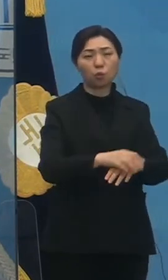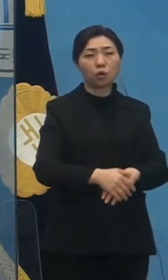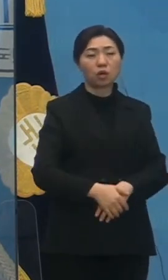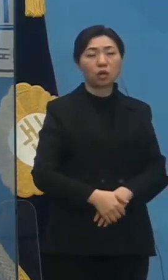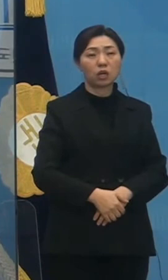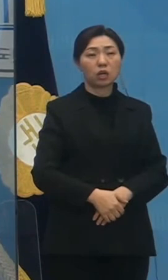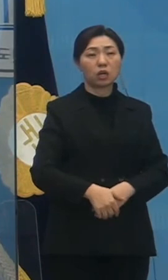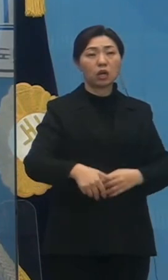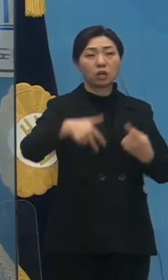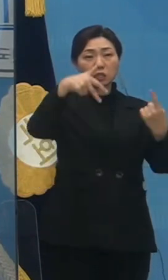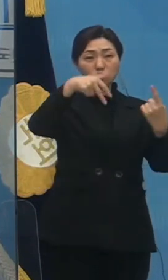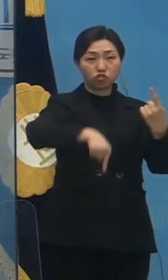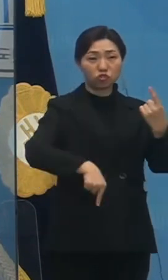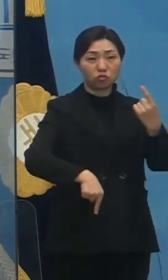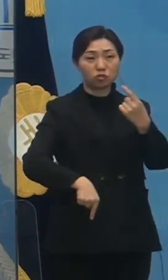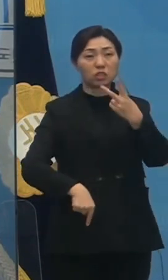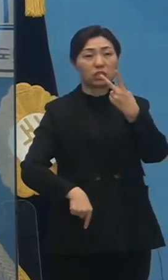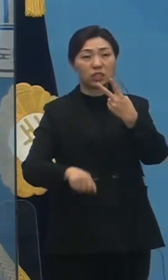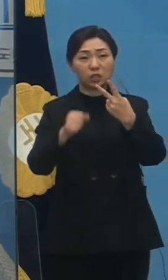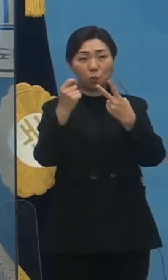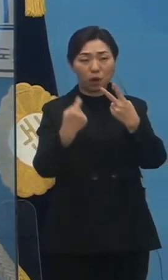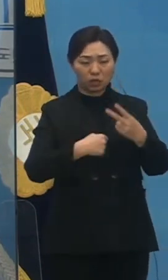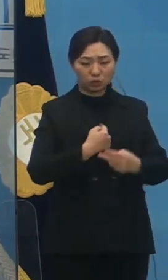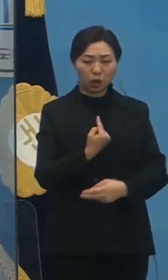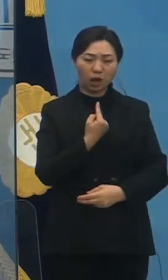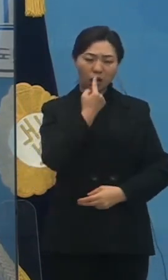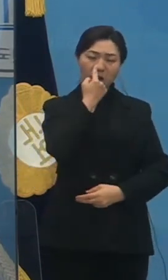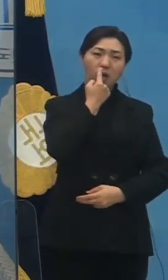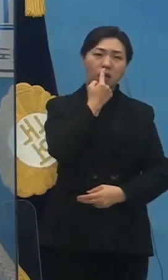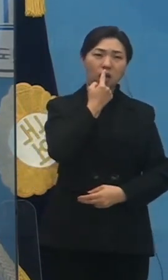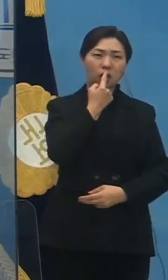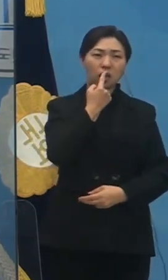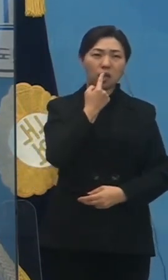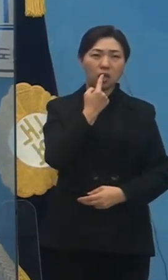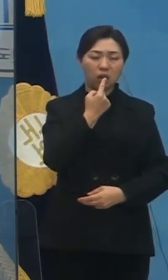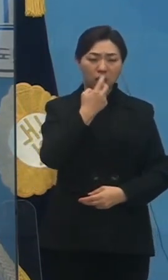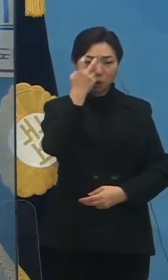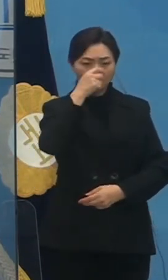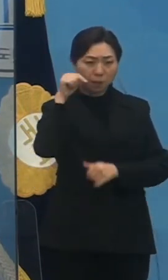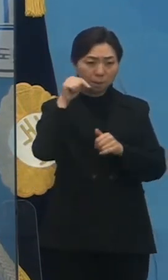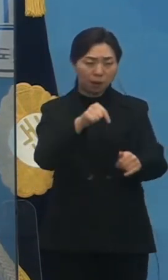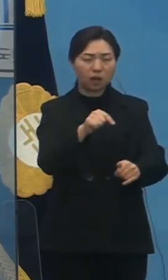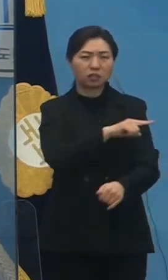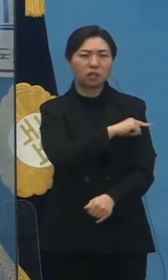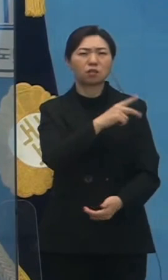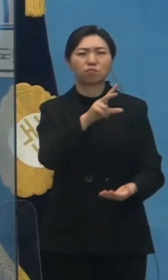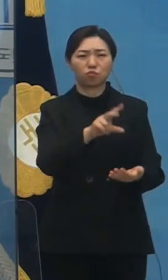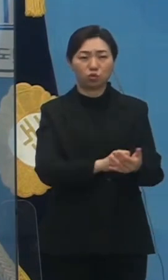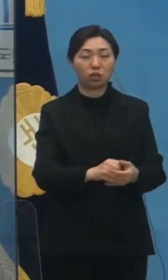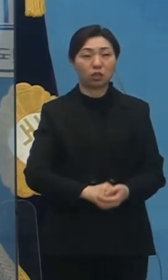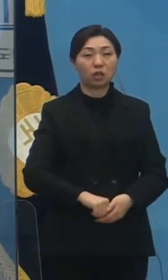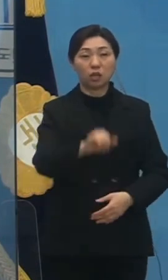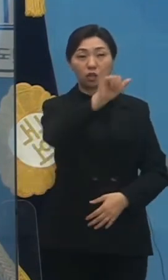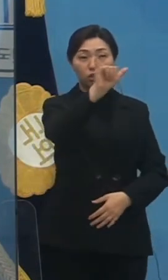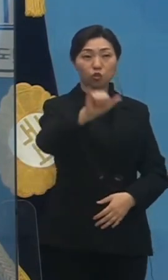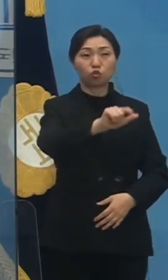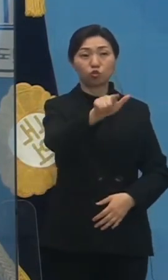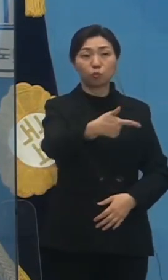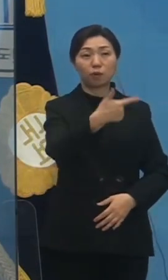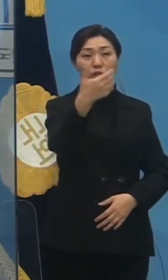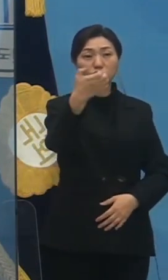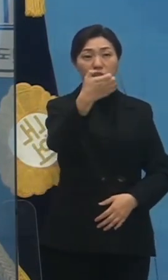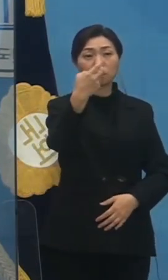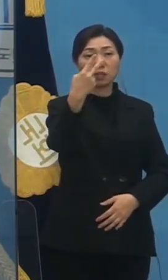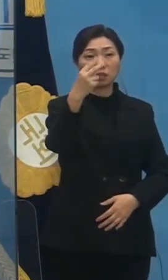실시하도록 한 자가 진단 키트 검사 부분이 가장 심각한 일입니다. 전국 692만